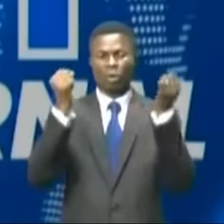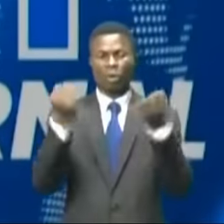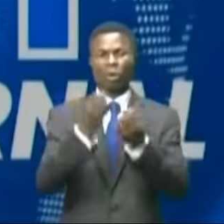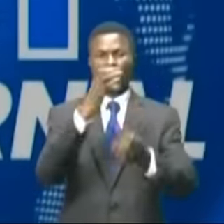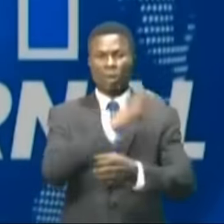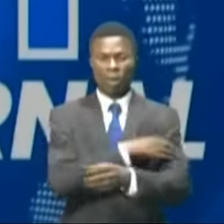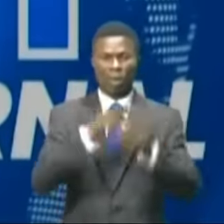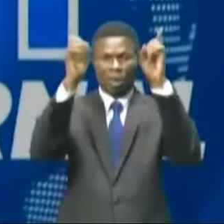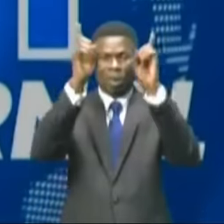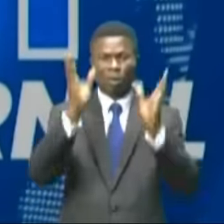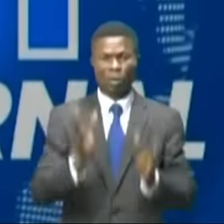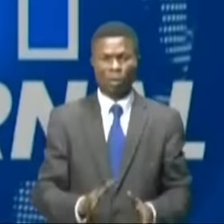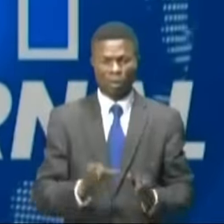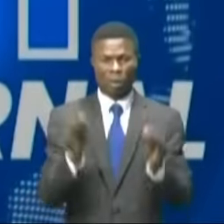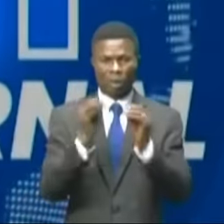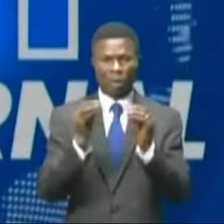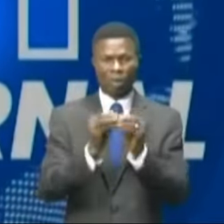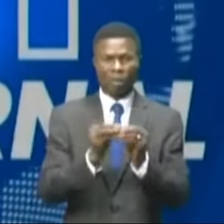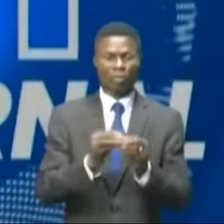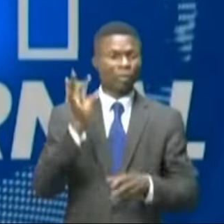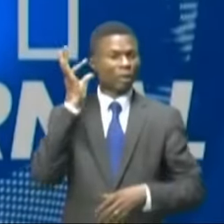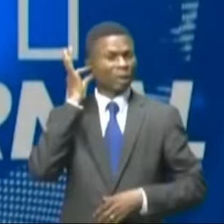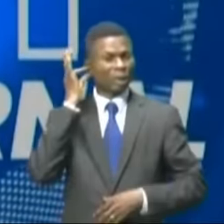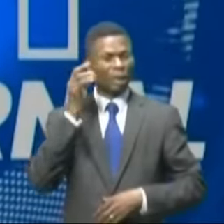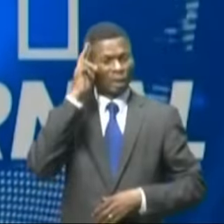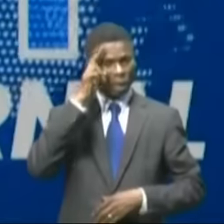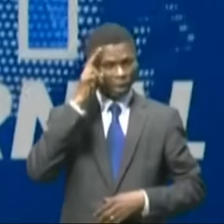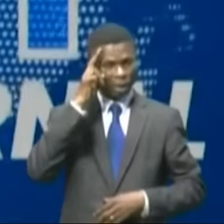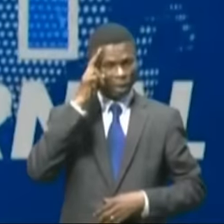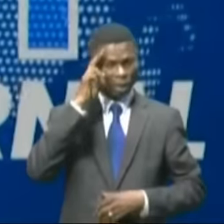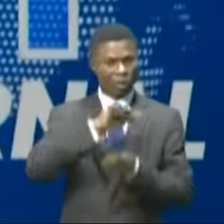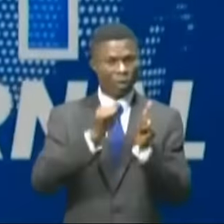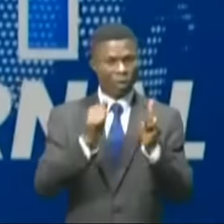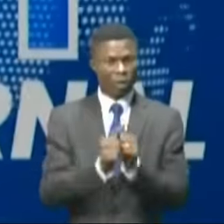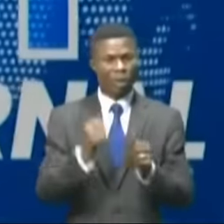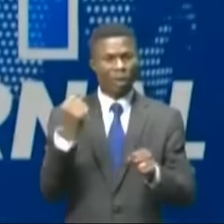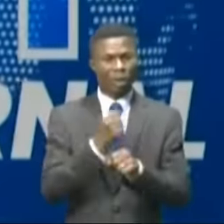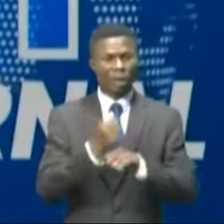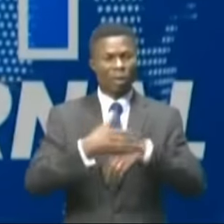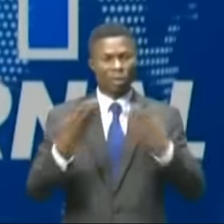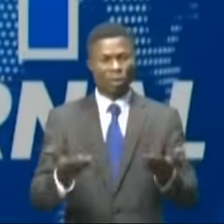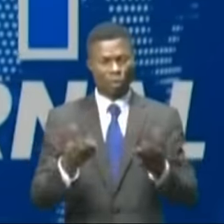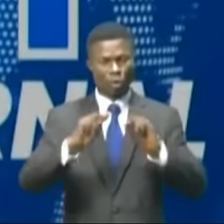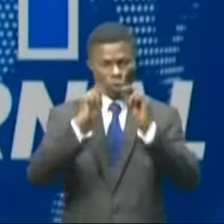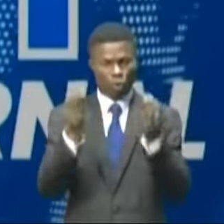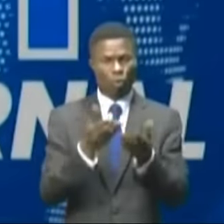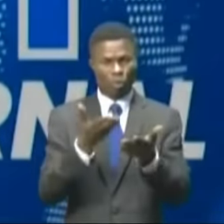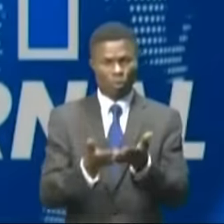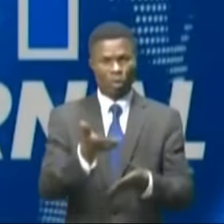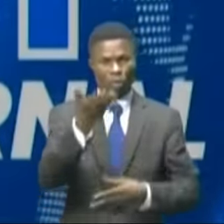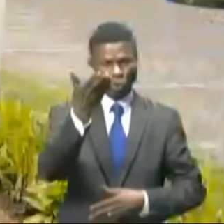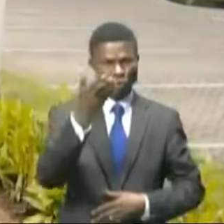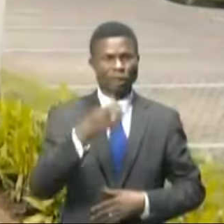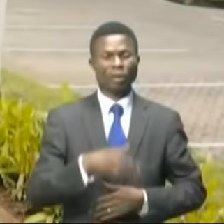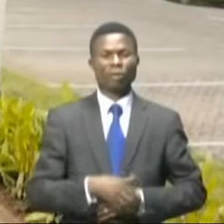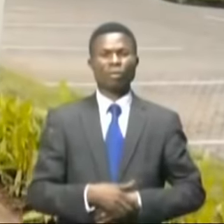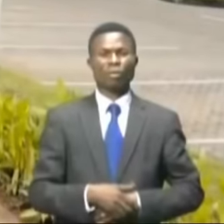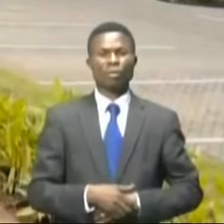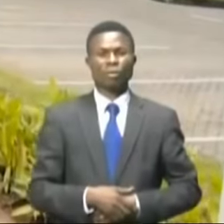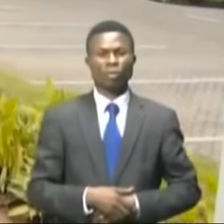civile africaine se concertent à Nairobi pour réfléchir sur le fonctionnement de leur organisation.